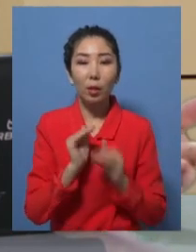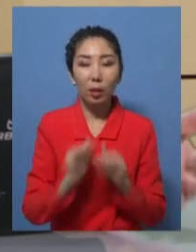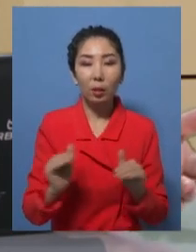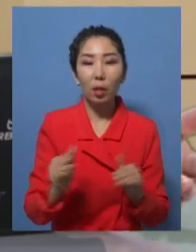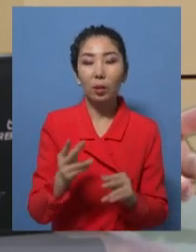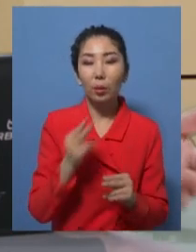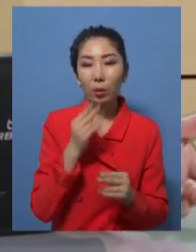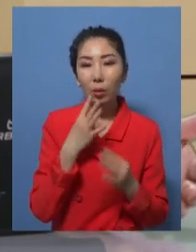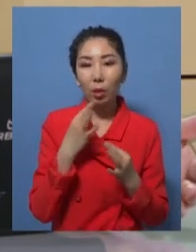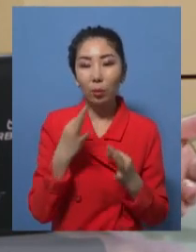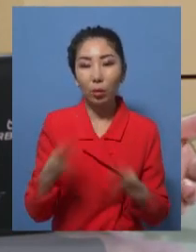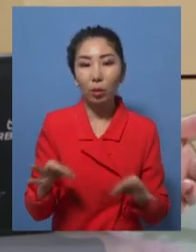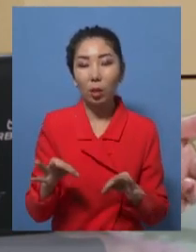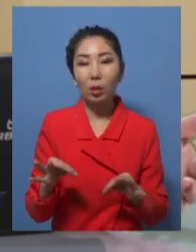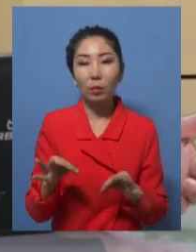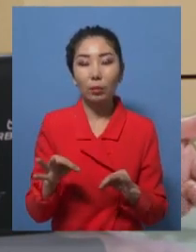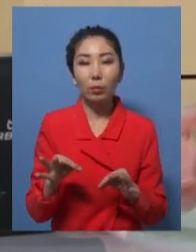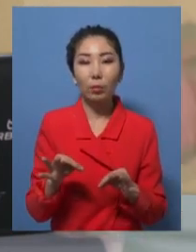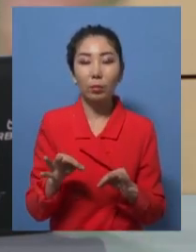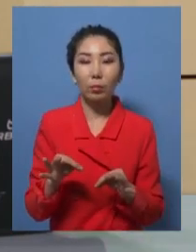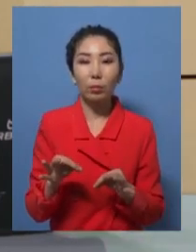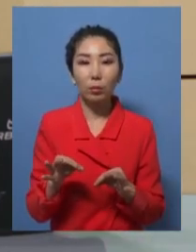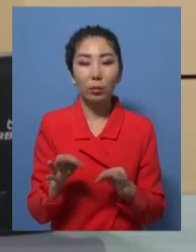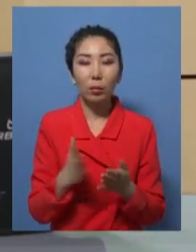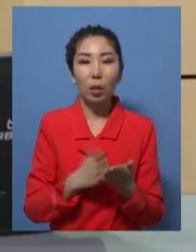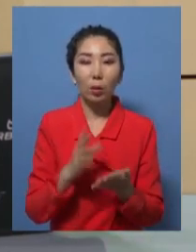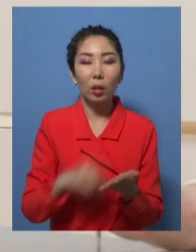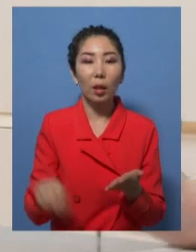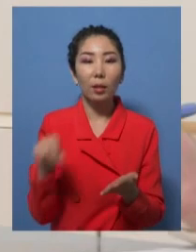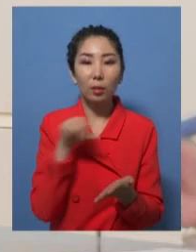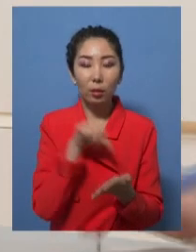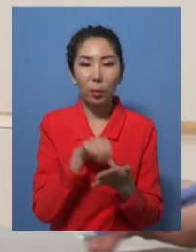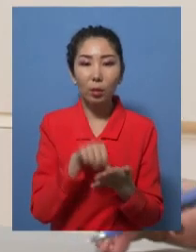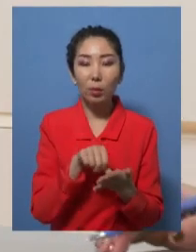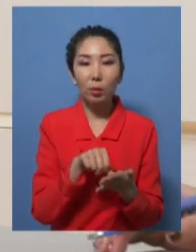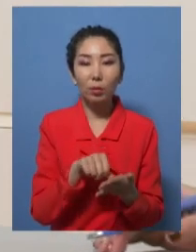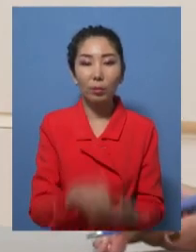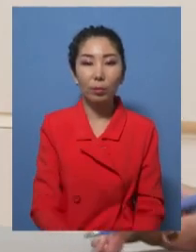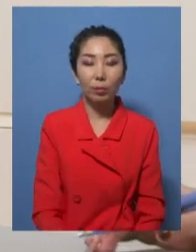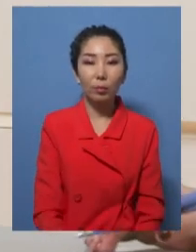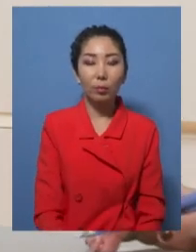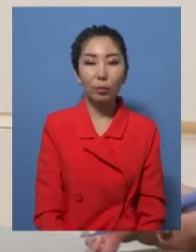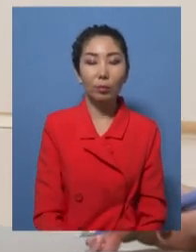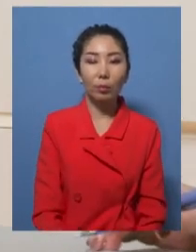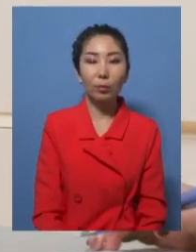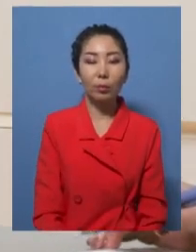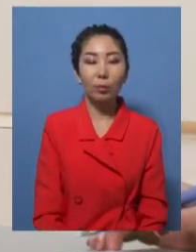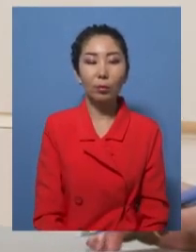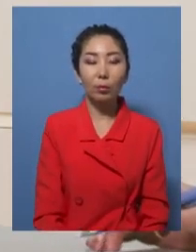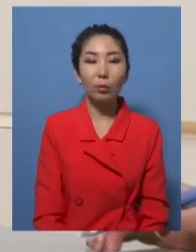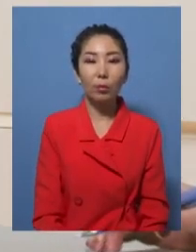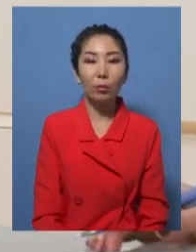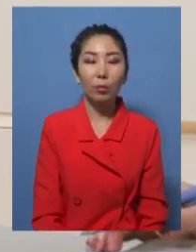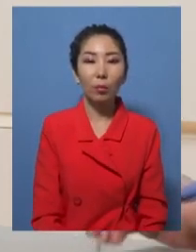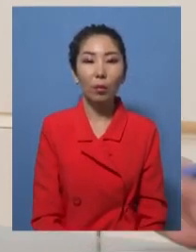балалардың тәбеттерін тартпайтын тамақтар даярланады деген секілді. Бұған қатысты мындай мәселелер туындаған жоқ па? Ондай мәселелер туындап жатқан жоқ. Мен